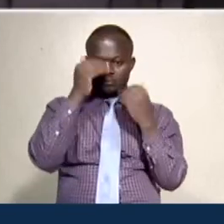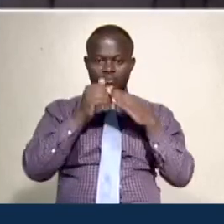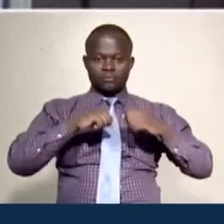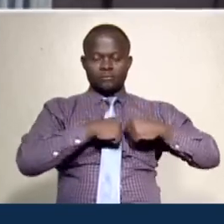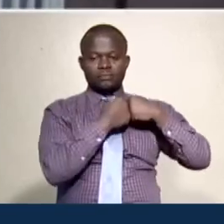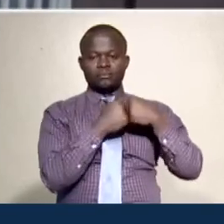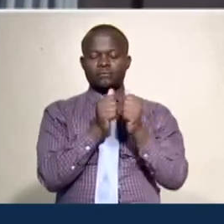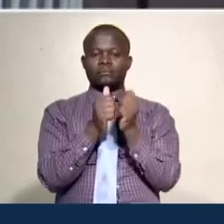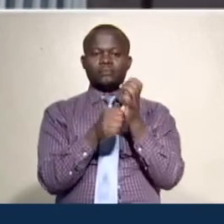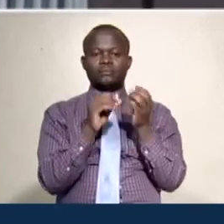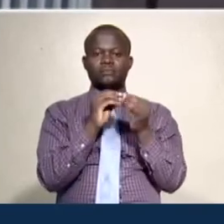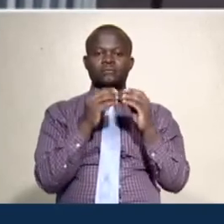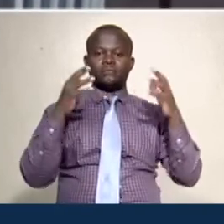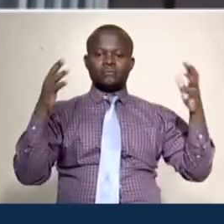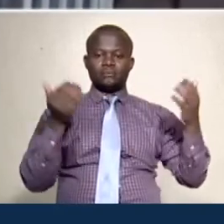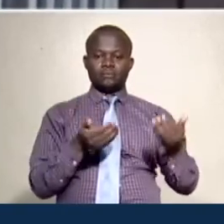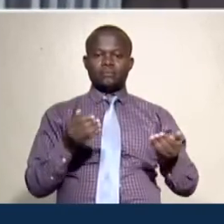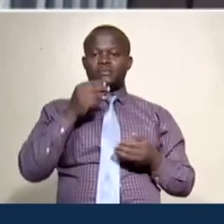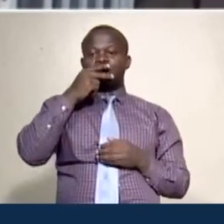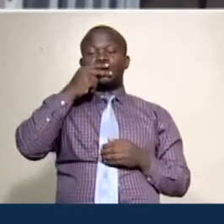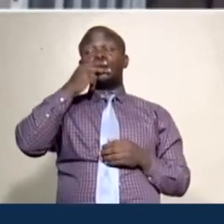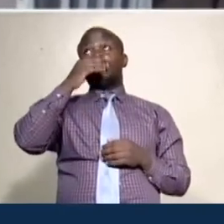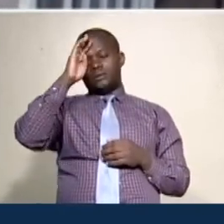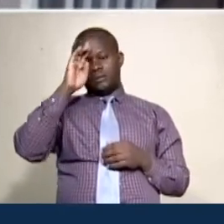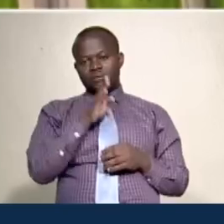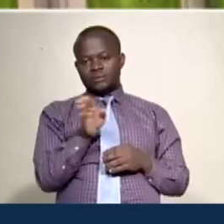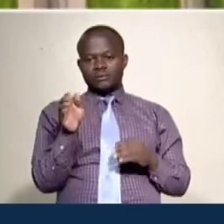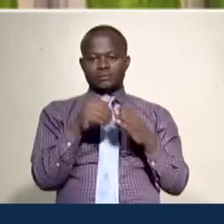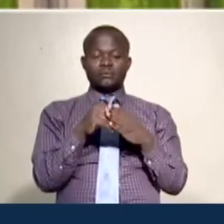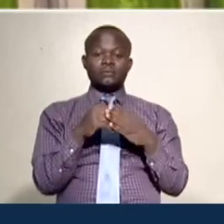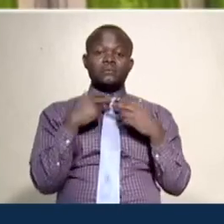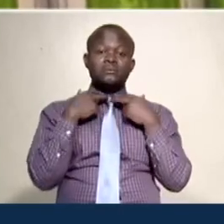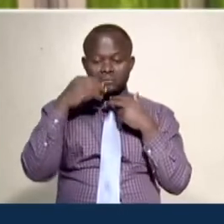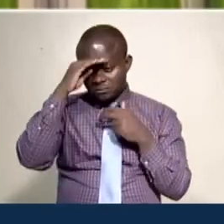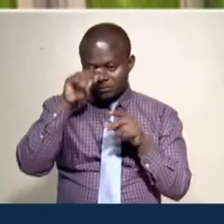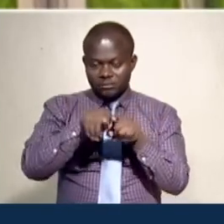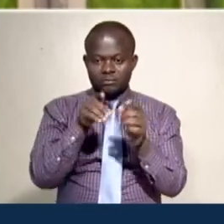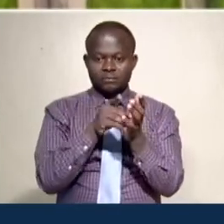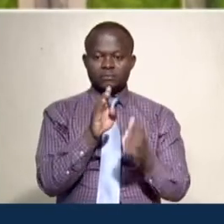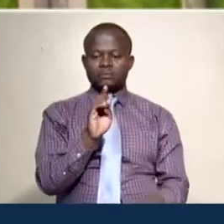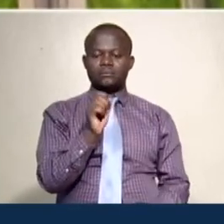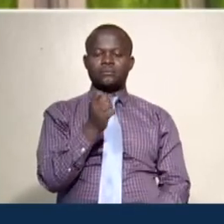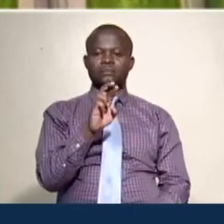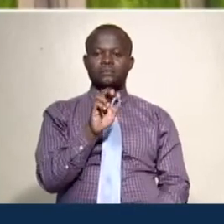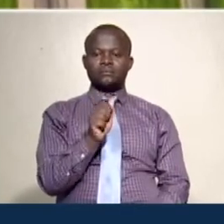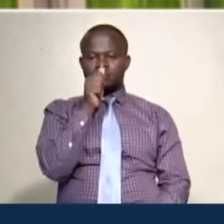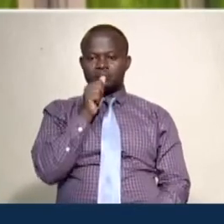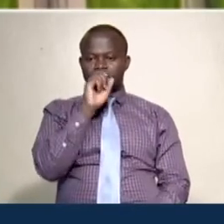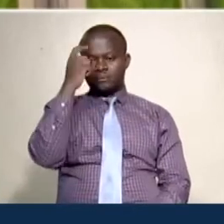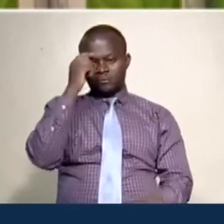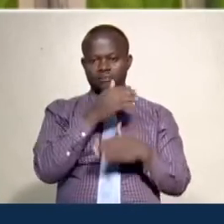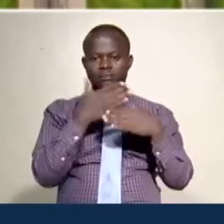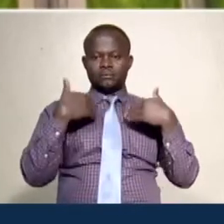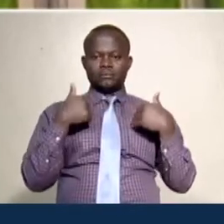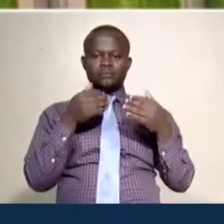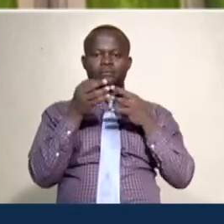n'iki kibazo cy'umubare munini w'abana bari kunywa ibiyobyabwenge cyangwa bakabimbata ubusinzi nk'uko Dr. Butera Ivan umunyamabanga wa leta muri Ministeri